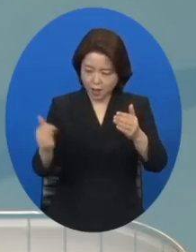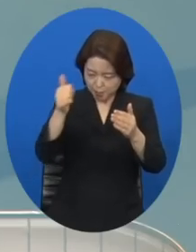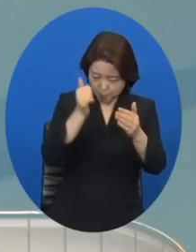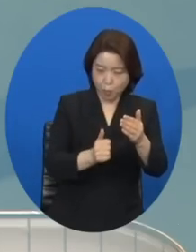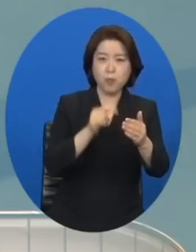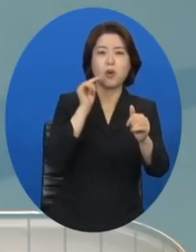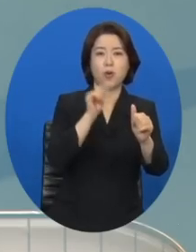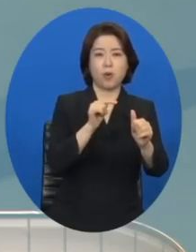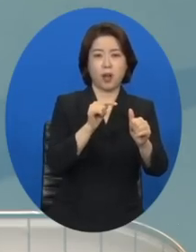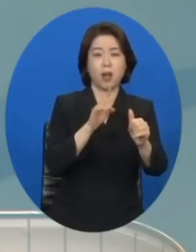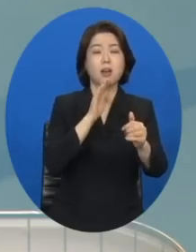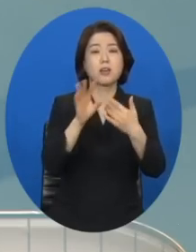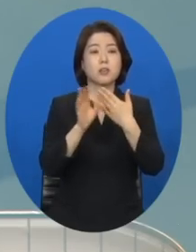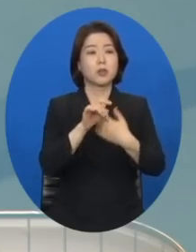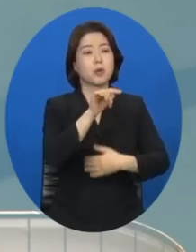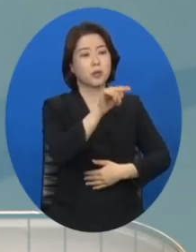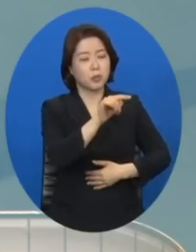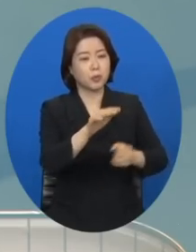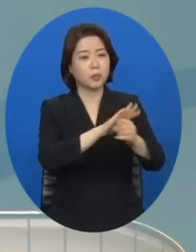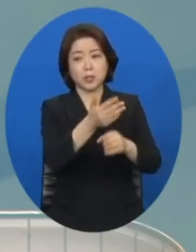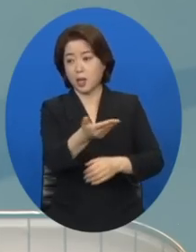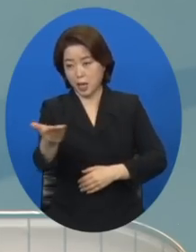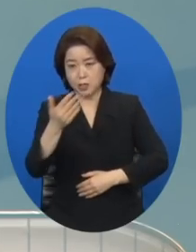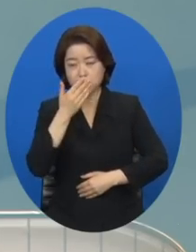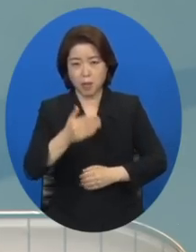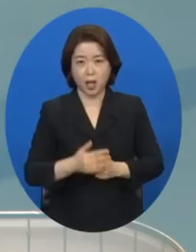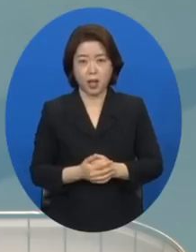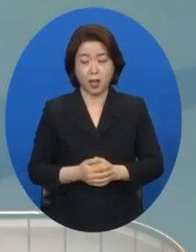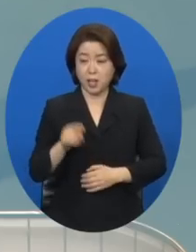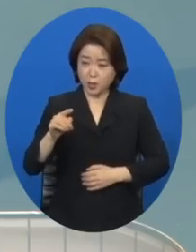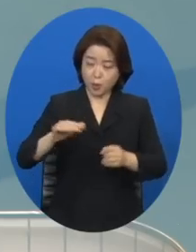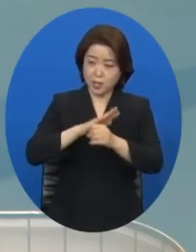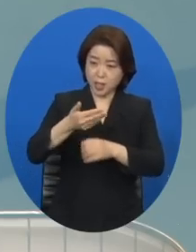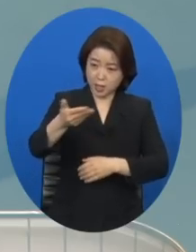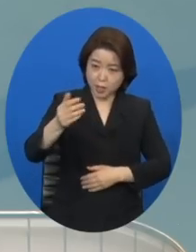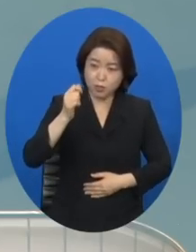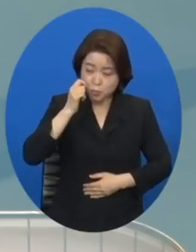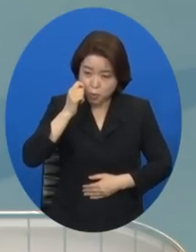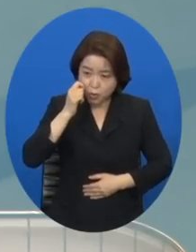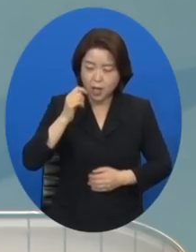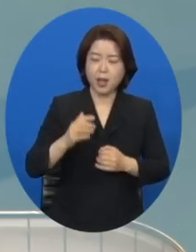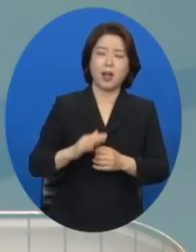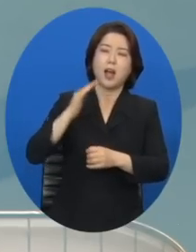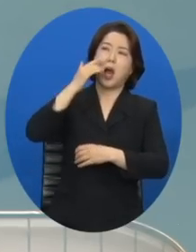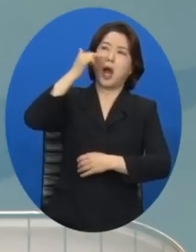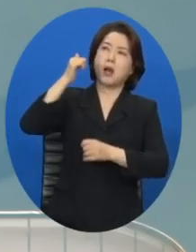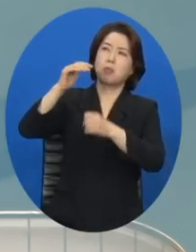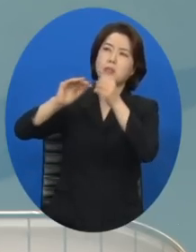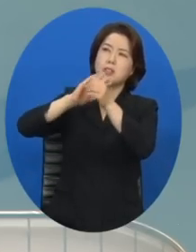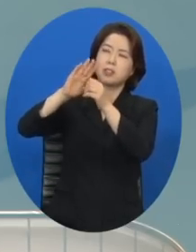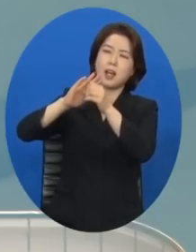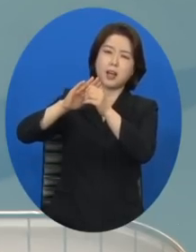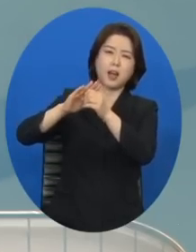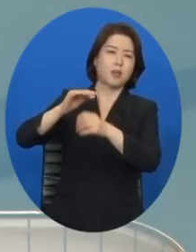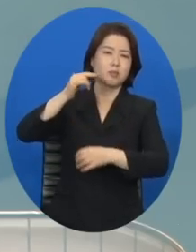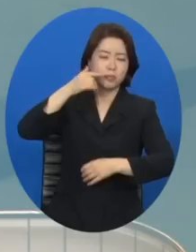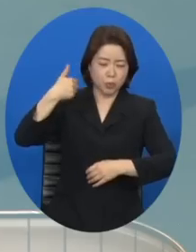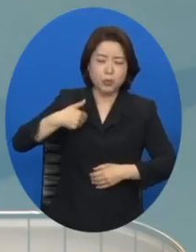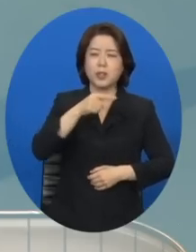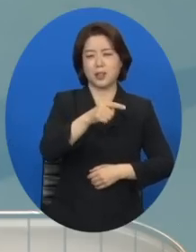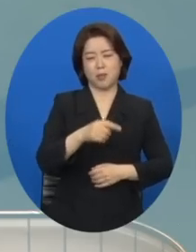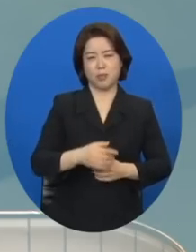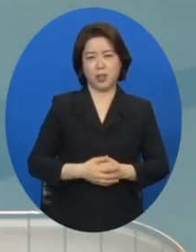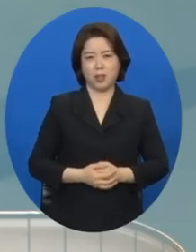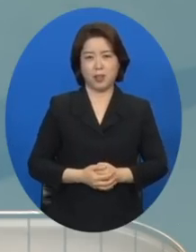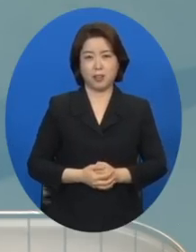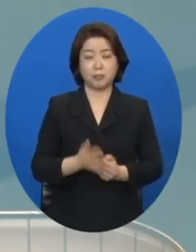너도 사랑하게 될 거야 너가 지금 사랑이 없는 것은이 나의 사랑 아버지 사랑을 알지 못하기 때문에 그러는 거예요 예수님께서